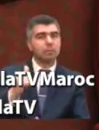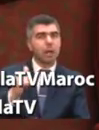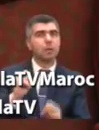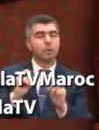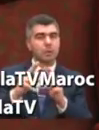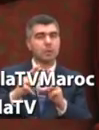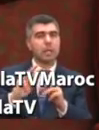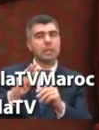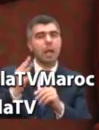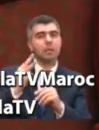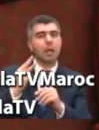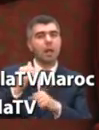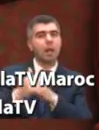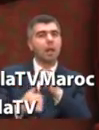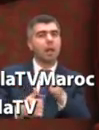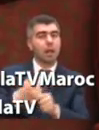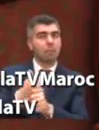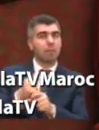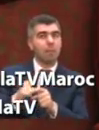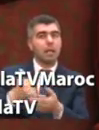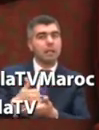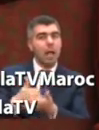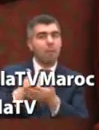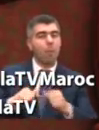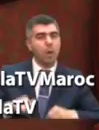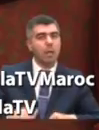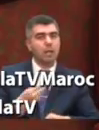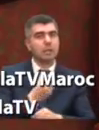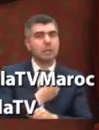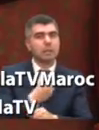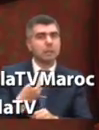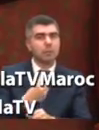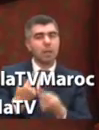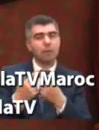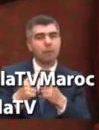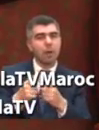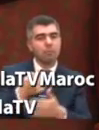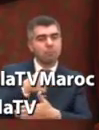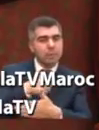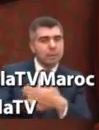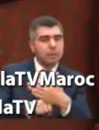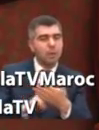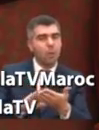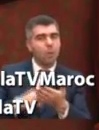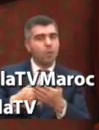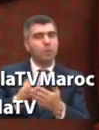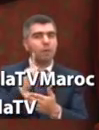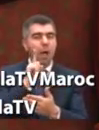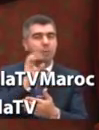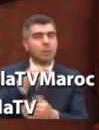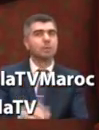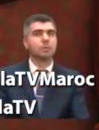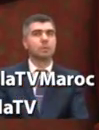الثالثه في يعني دعم وزاره الصحه في المجال ديال تتبع الولادات وتتبع الحمل، في تطوير